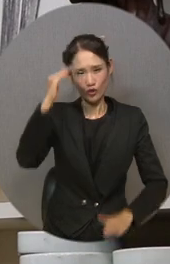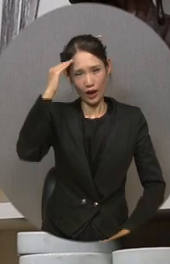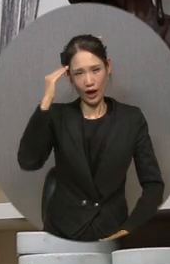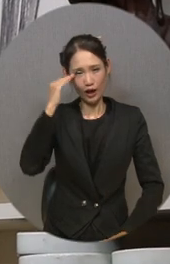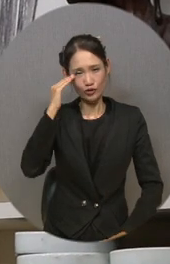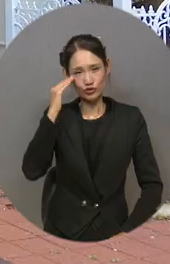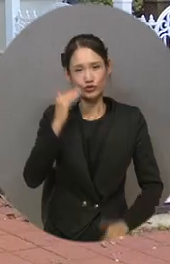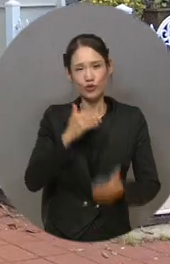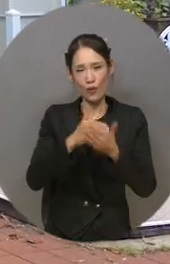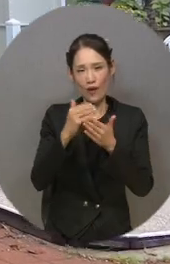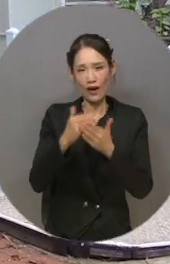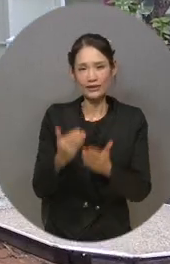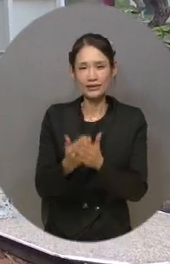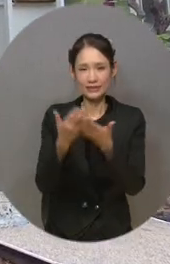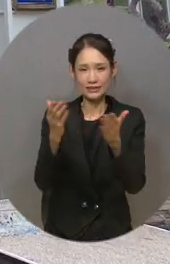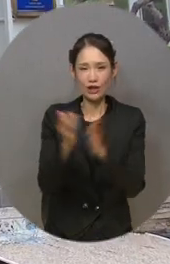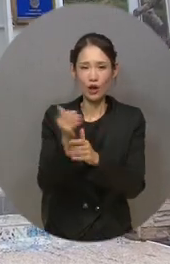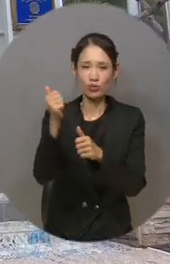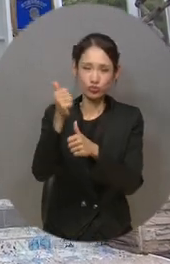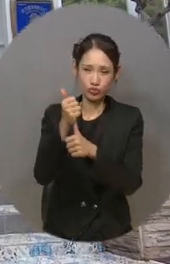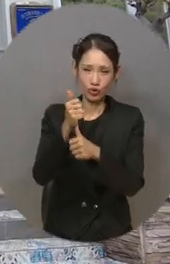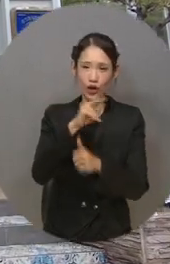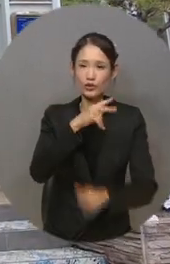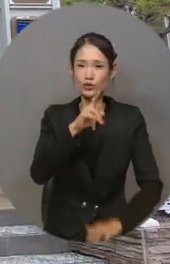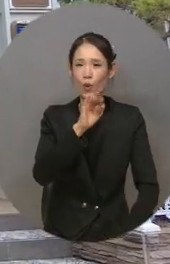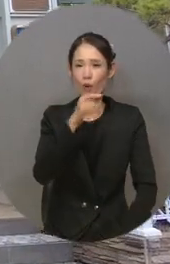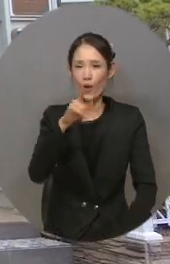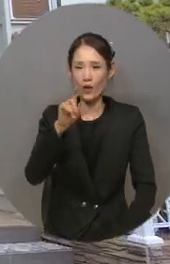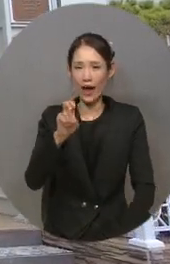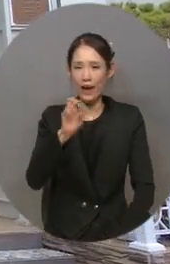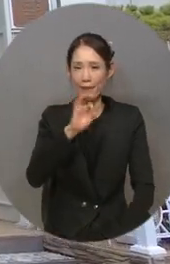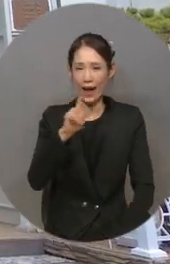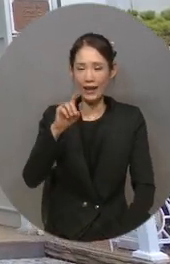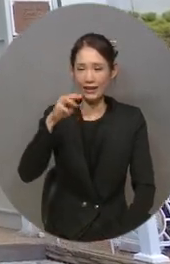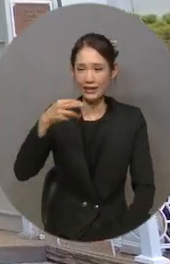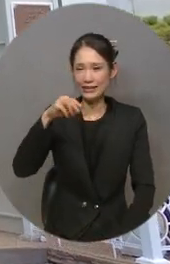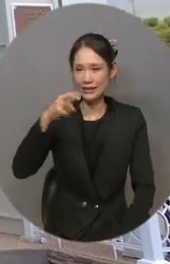부회장으로 송암아틸리에를 운영하고 있습니다